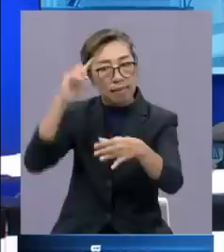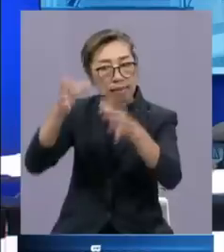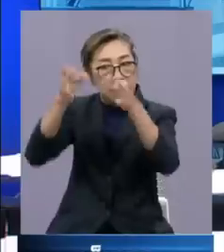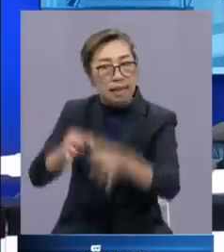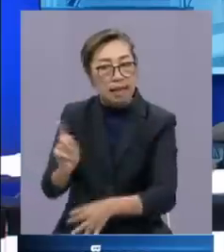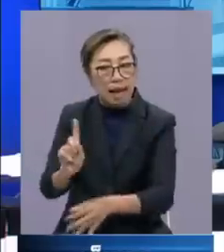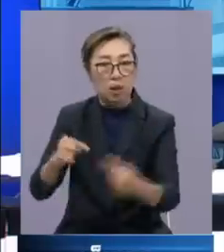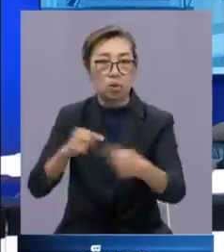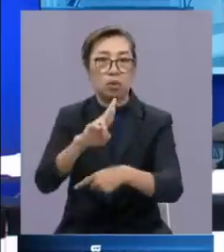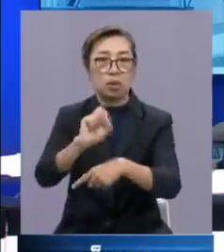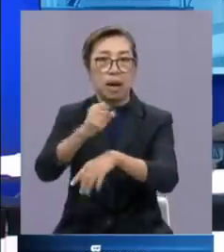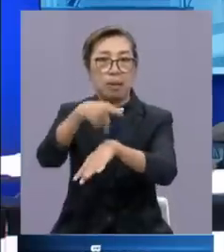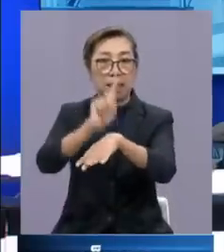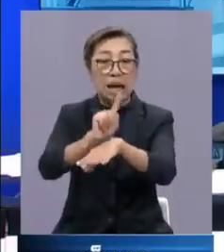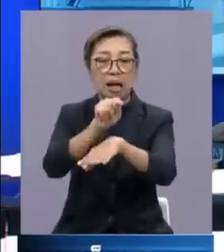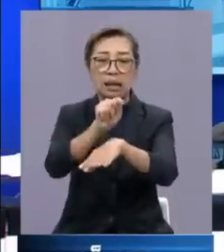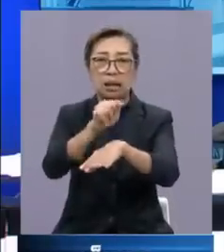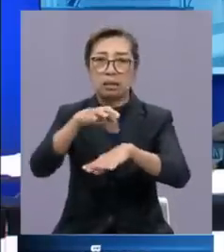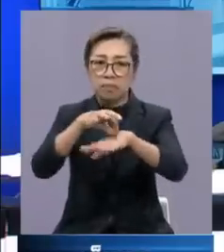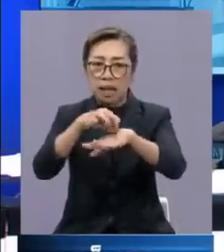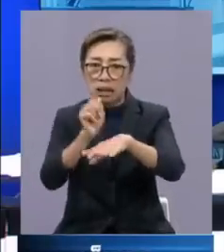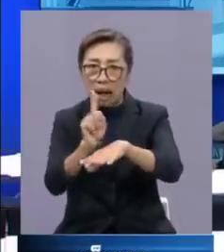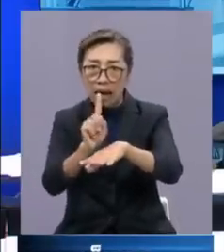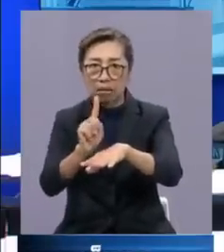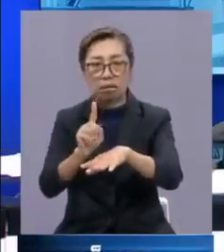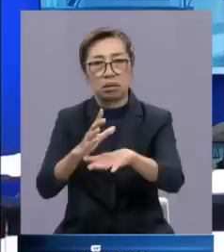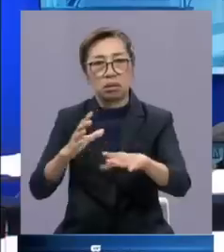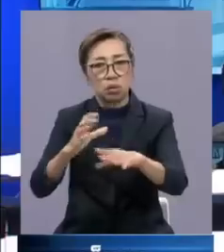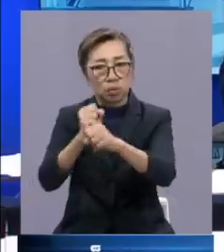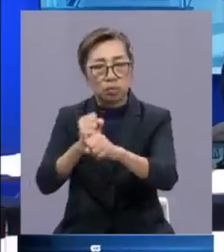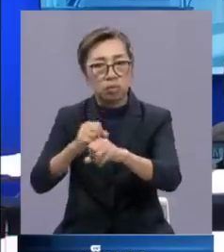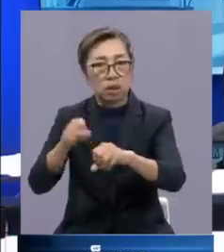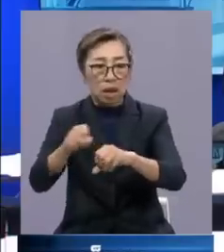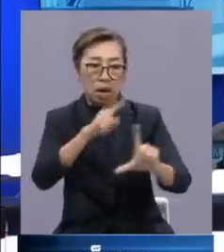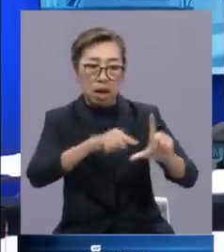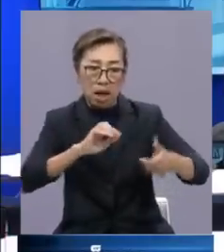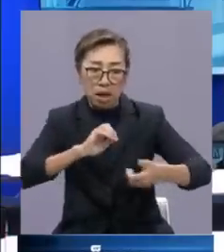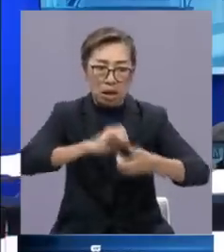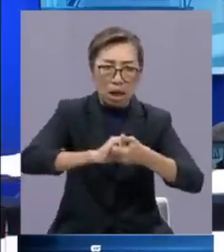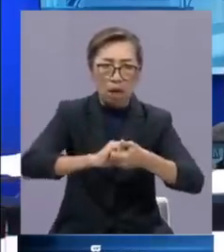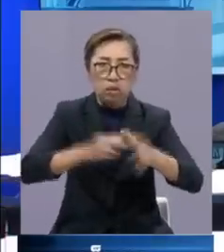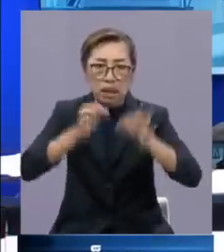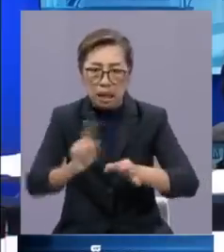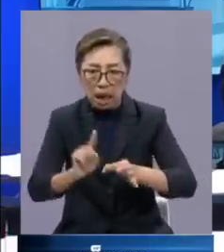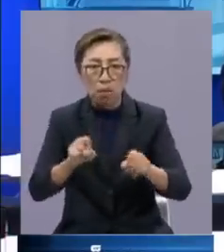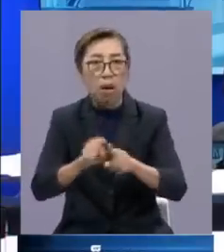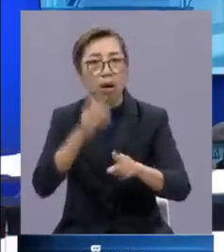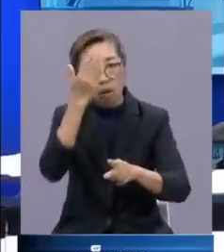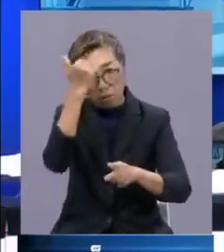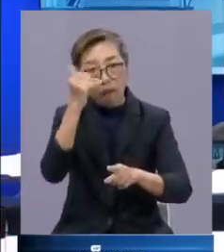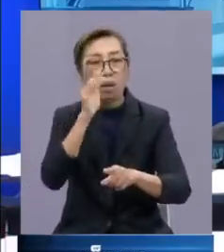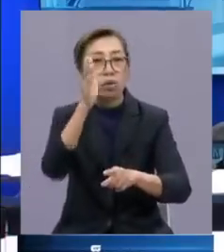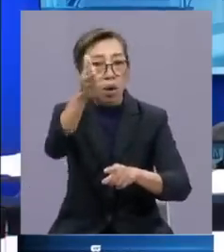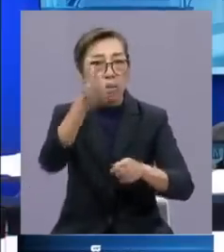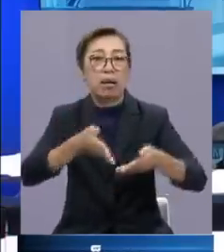ไรต่อตำแหน่งประธานสภาและจะตัดสินใจอย่างไรด้วยนะครับต่อการที่จะจับมือก้าวไกลเพื่อที่จะร่วมหัวจมท้ายกัน